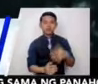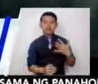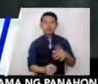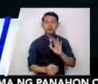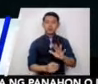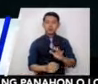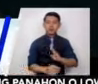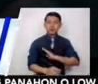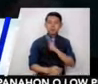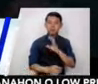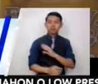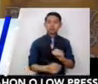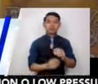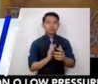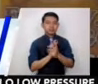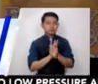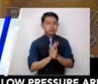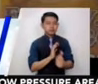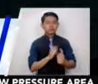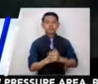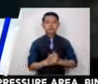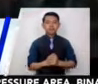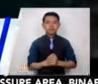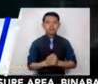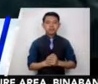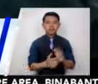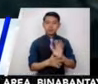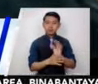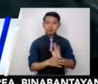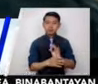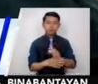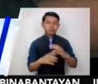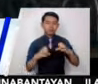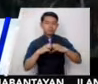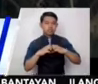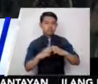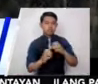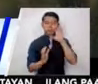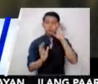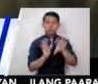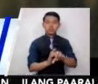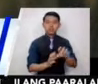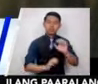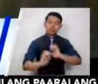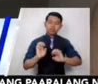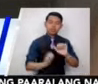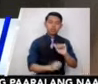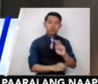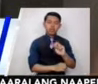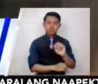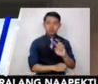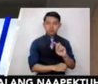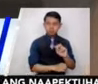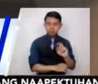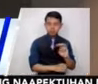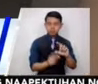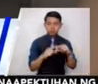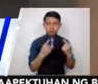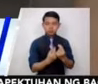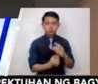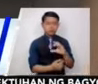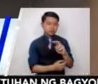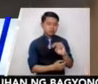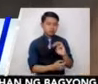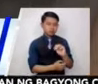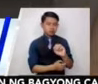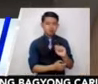ay official entry ng GMA Pictures at GMA Entertainment Group sa 20th year ng Sinimalaya. Dumalo rin sa screening